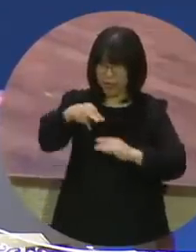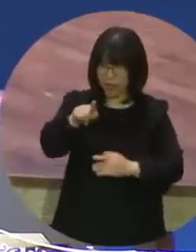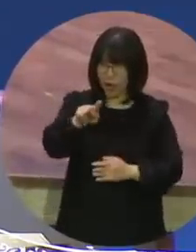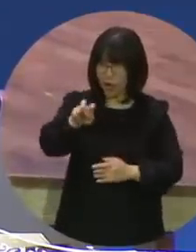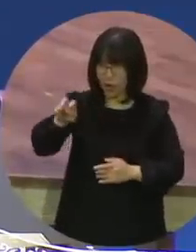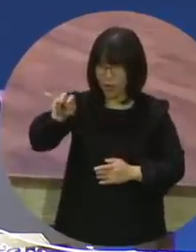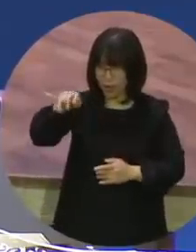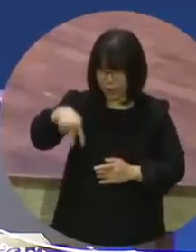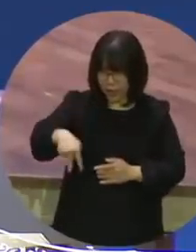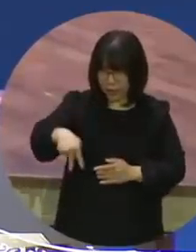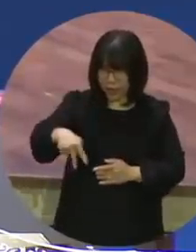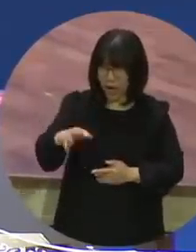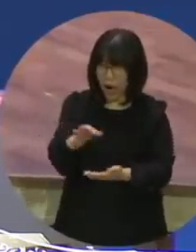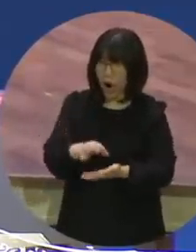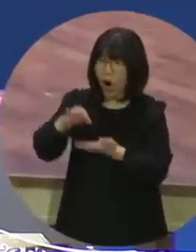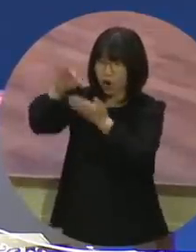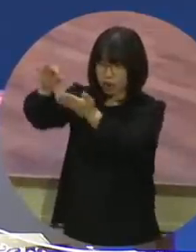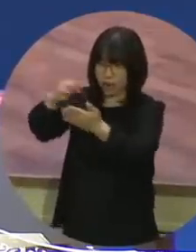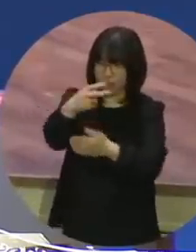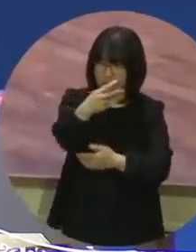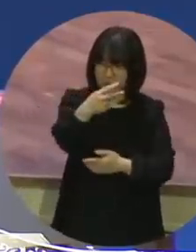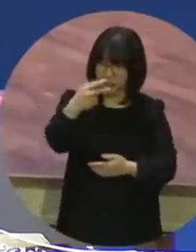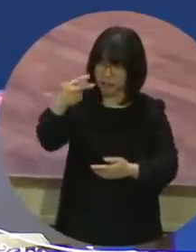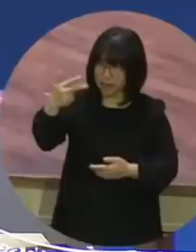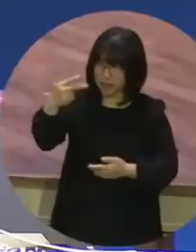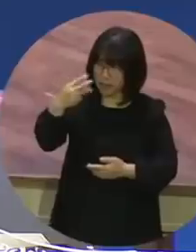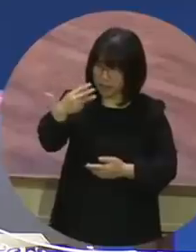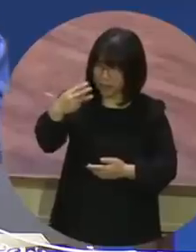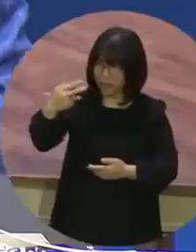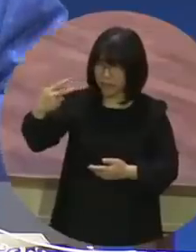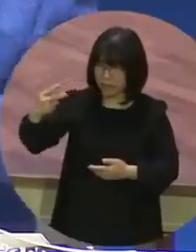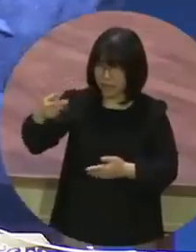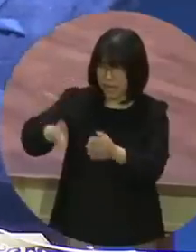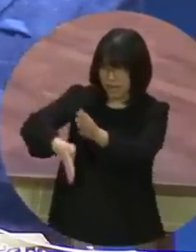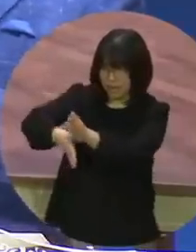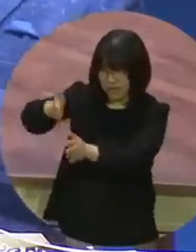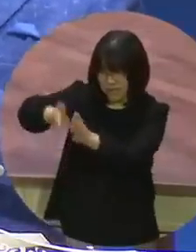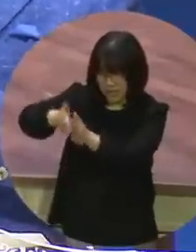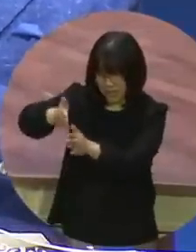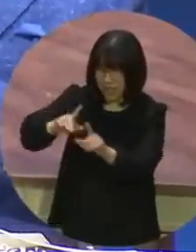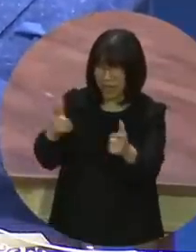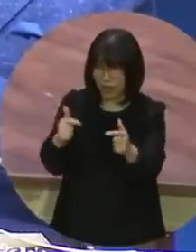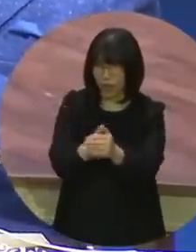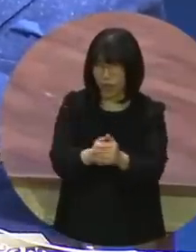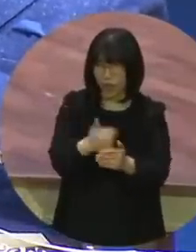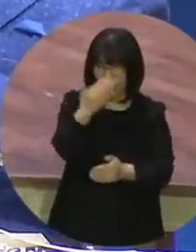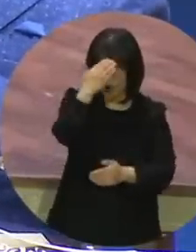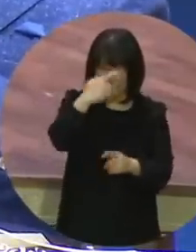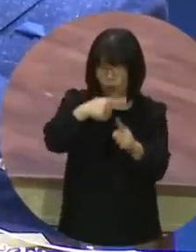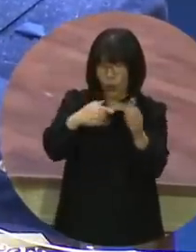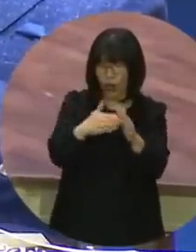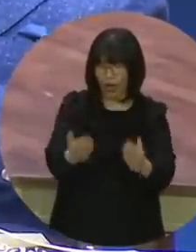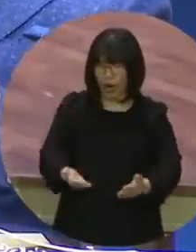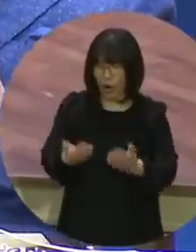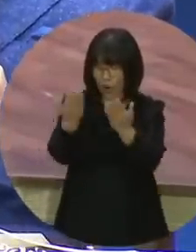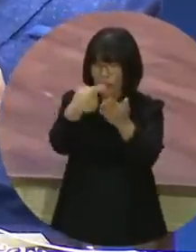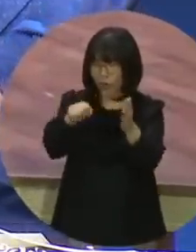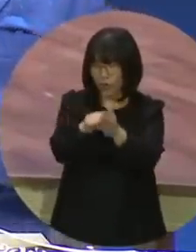수 있어요. 뭐 본부하는 237 빌딩 그거 아니에요. 우리 예언교 본당 헌당을 위해 237